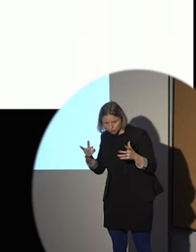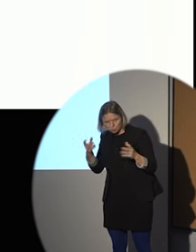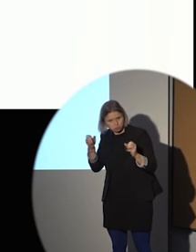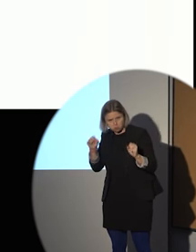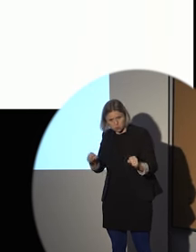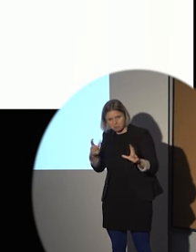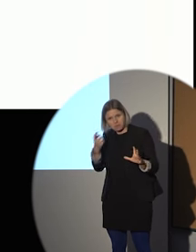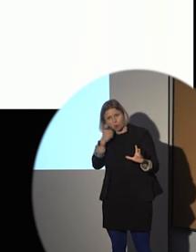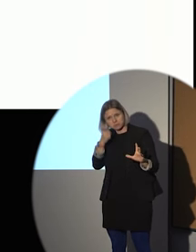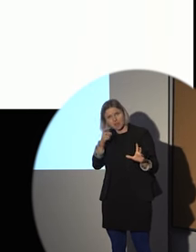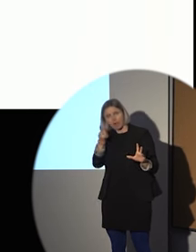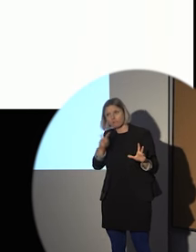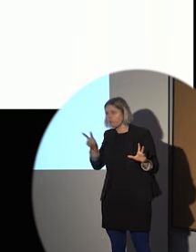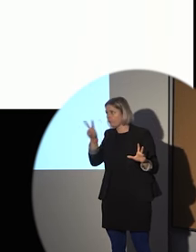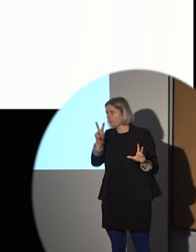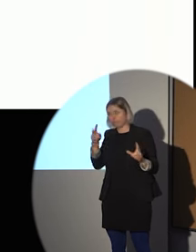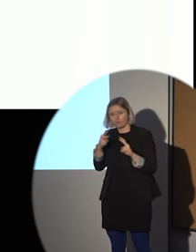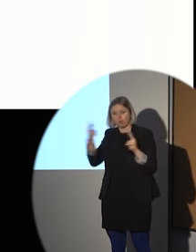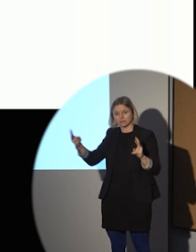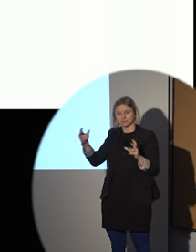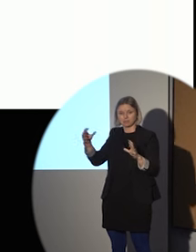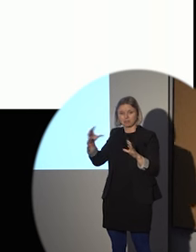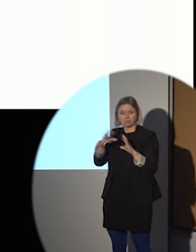observant nos voisines, les planètes.